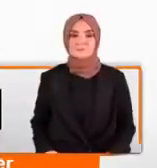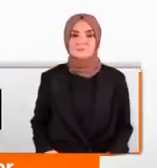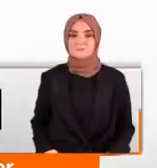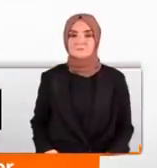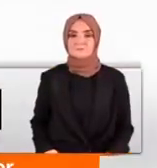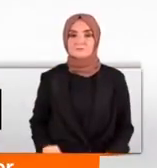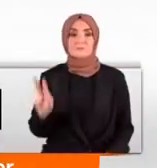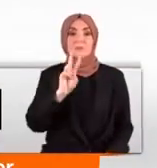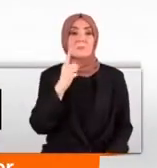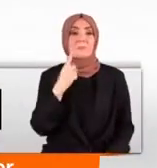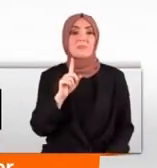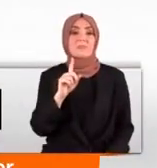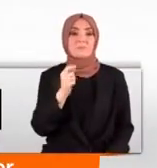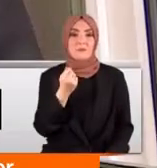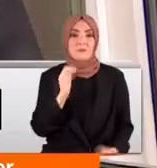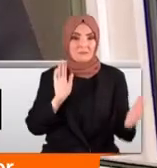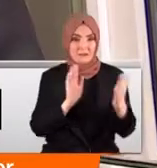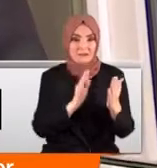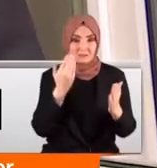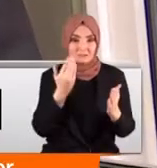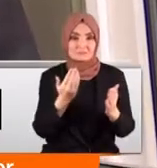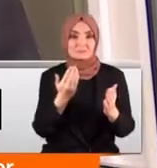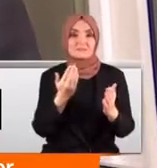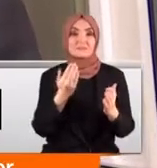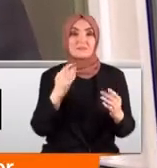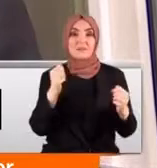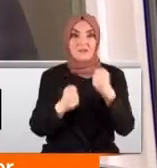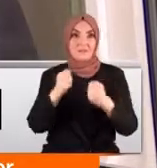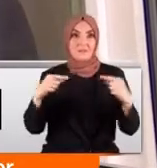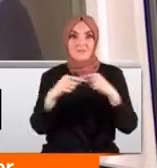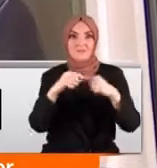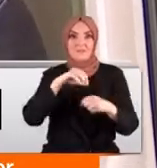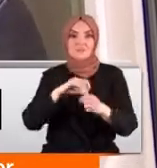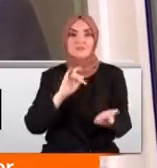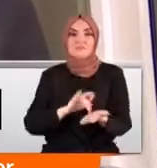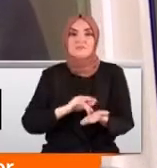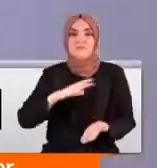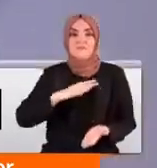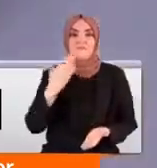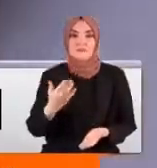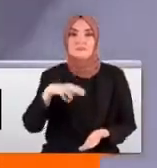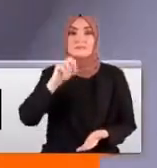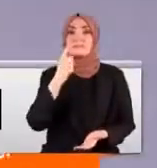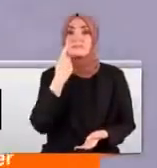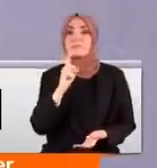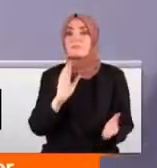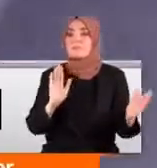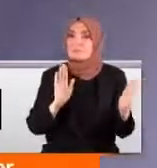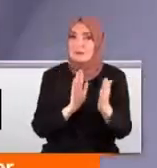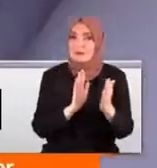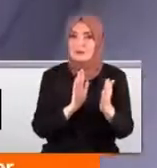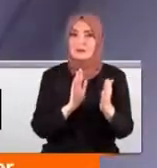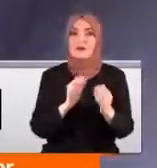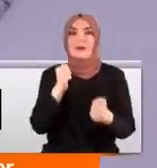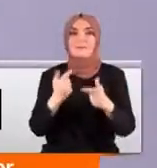Yaklaşık 20 bin liraya yakın sadece trafikte yediği cezalar var. 80 bin liraya yakın da rentegarlara verdiği senetler var. Yaklaşık 100 bin